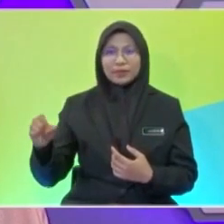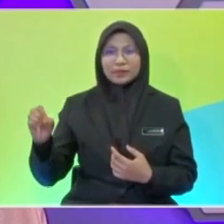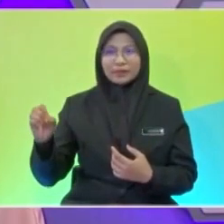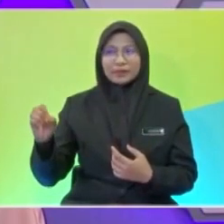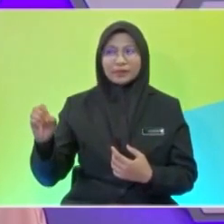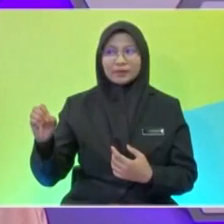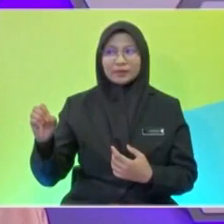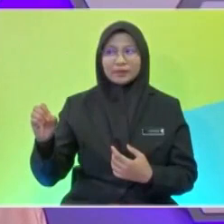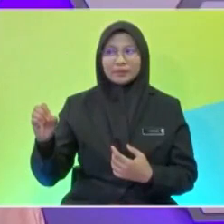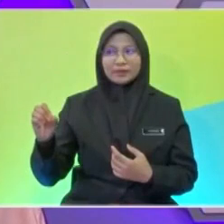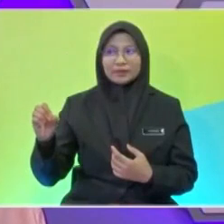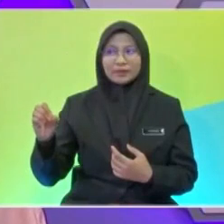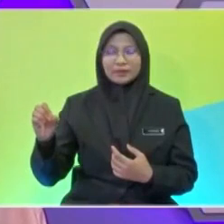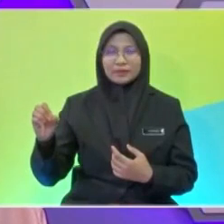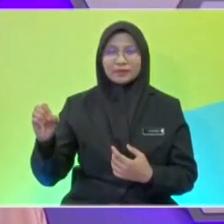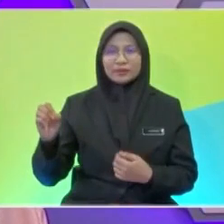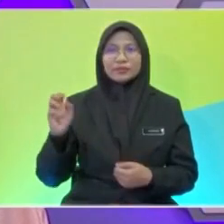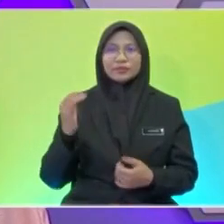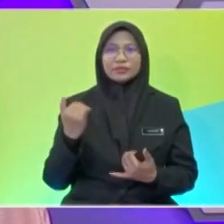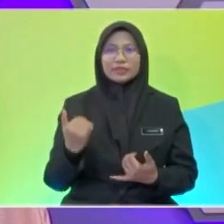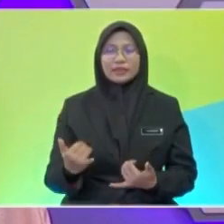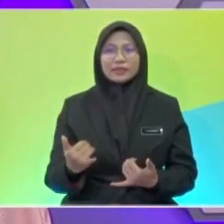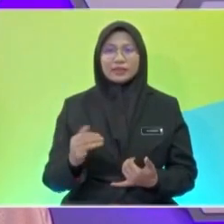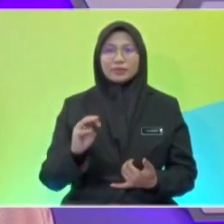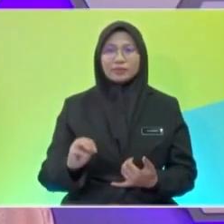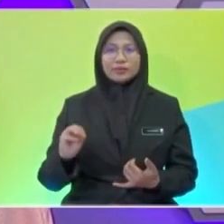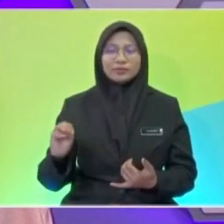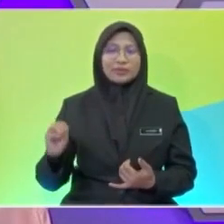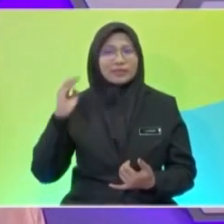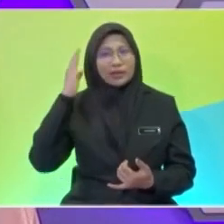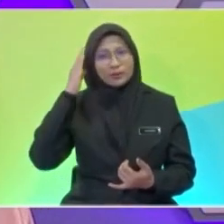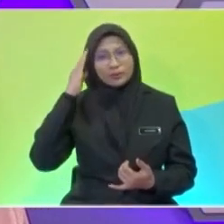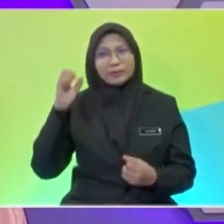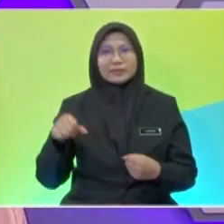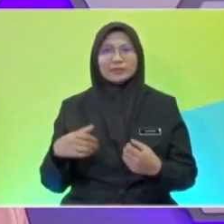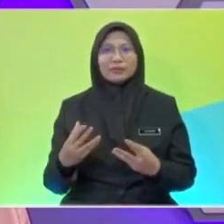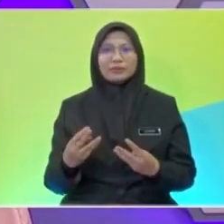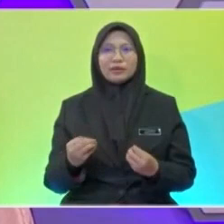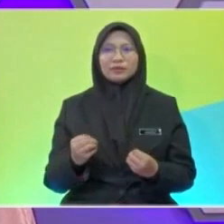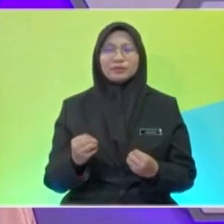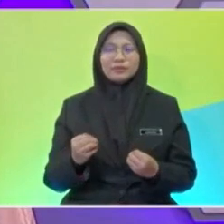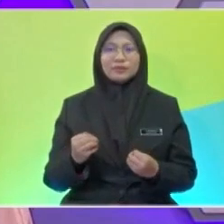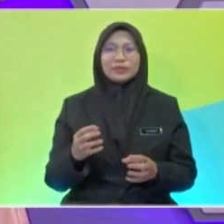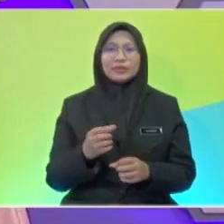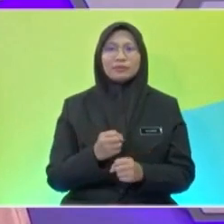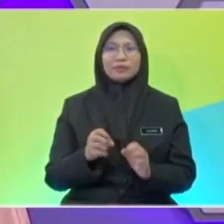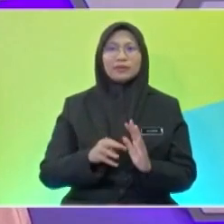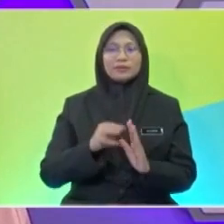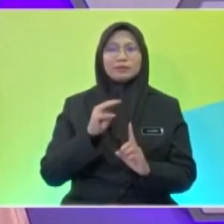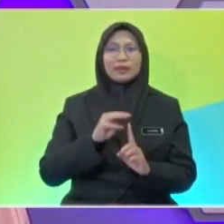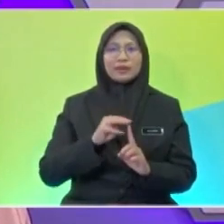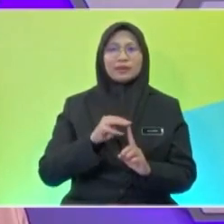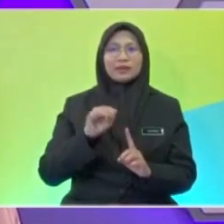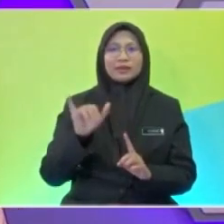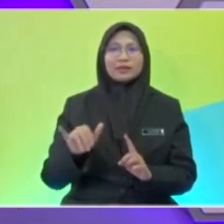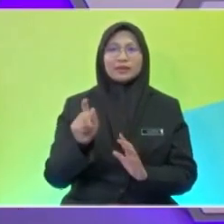memulihkan calon-calon SPM yang yang mengambil mata pelajaran ini untuk sekolah mata pelajaran ini dengan sekolah yang terbaik ya dengan